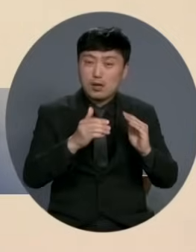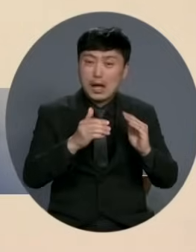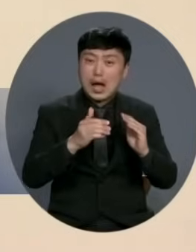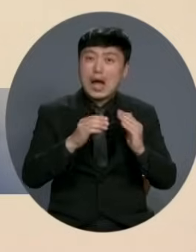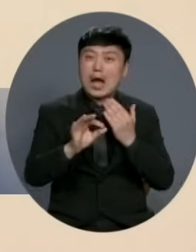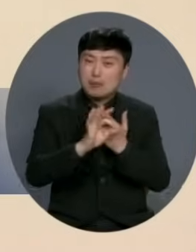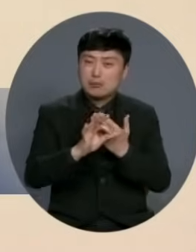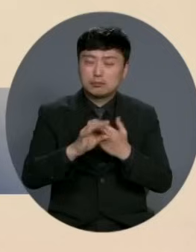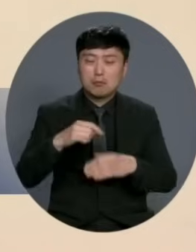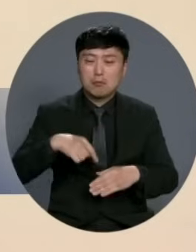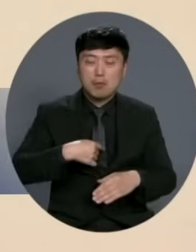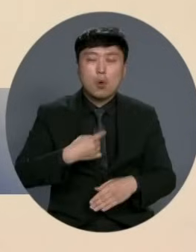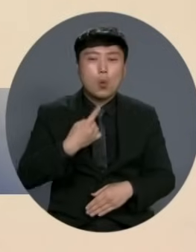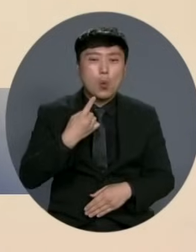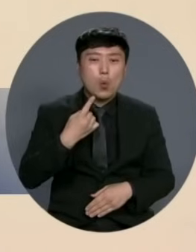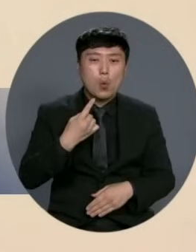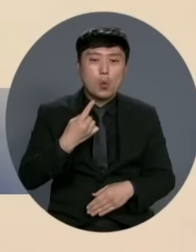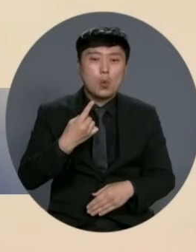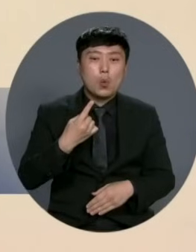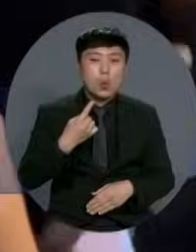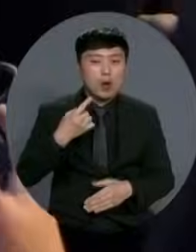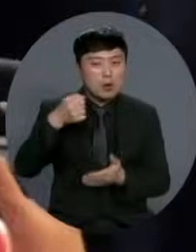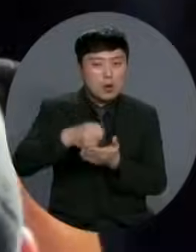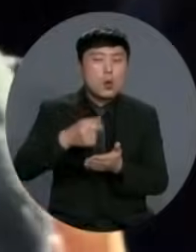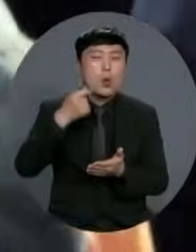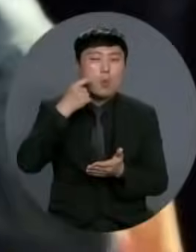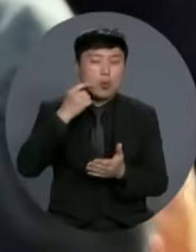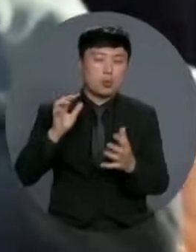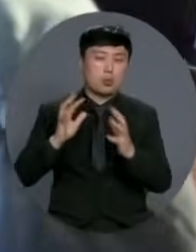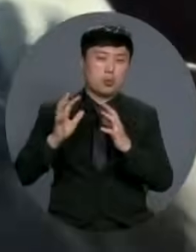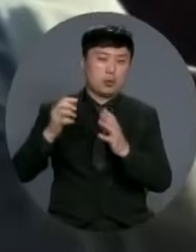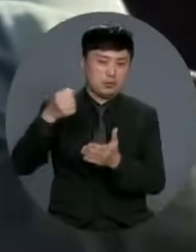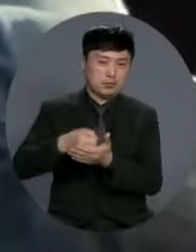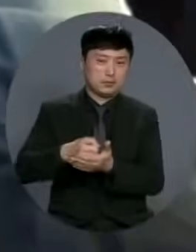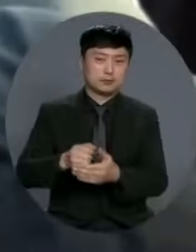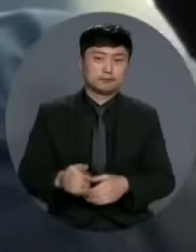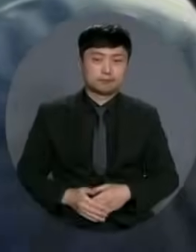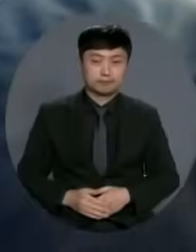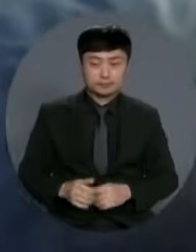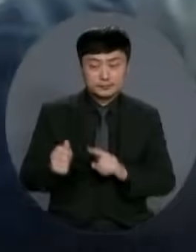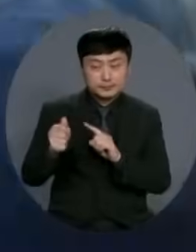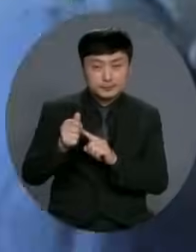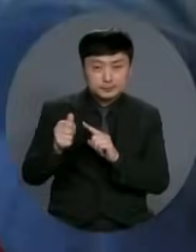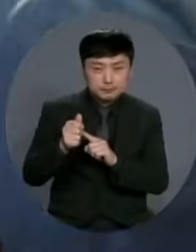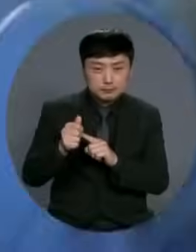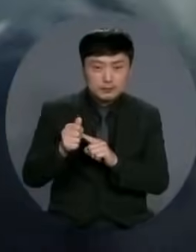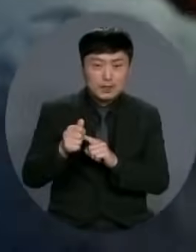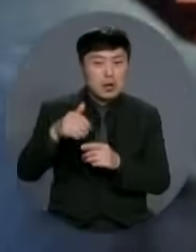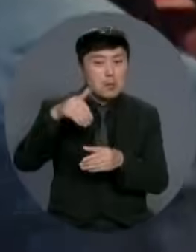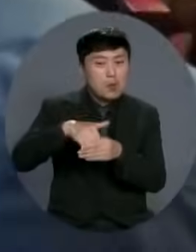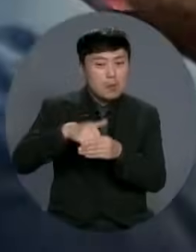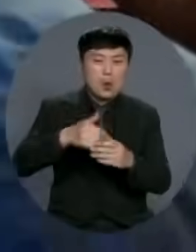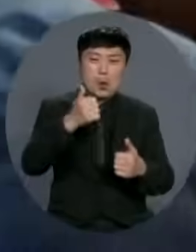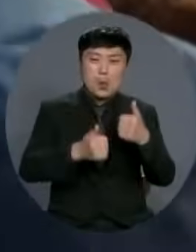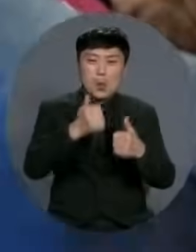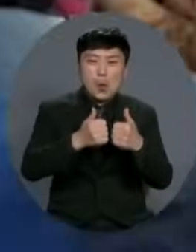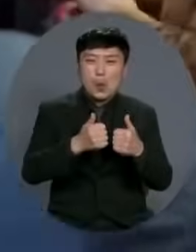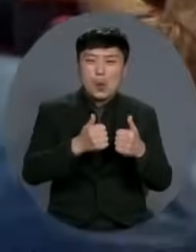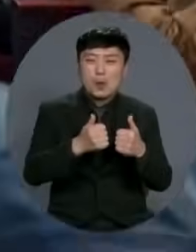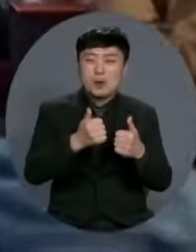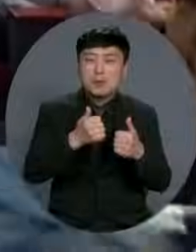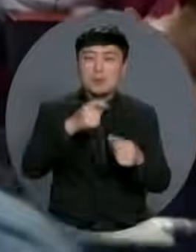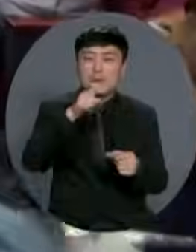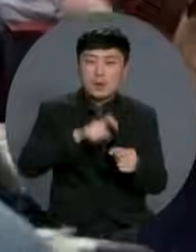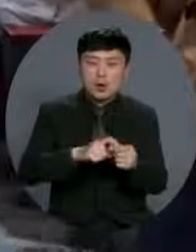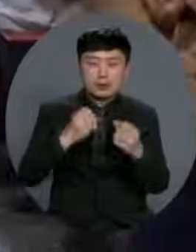될 것이기 때문에 저 혼자 판단할 수 있는 문제는 아니다. 이준석 전 대표가 더큰 전쟁을 하겠다며 사실상 신당